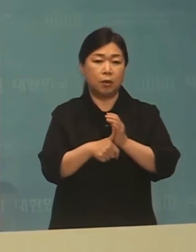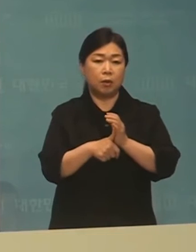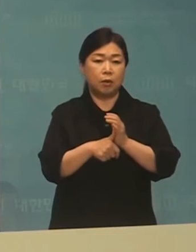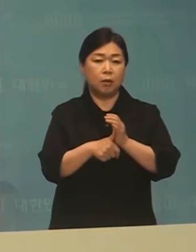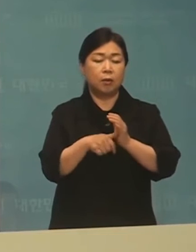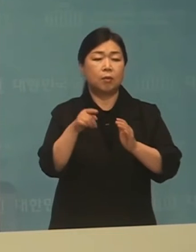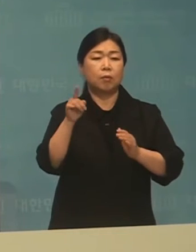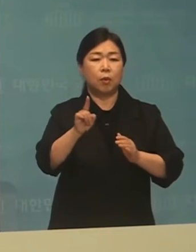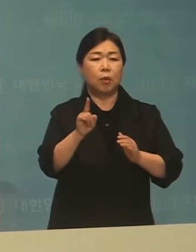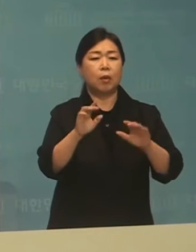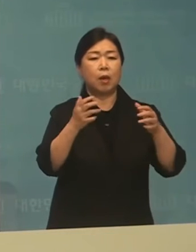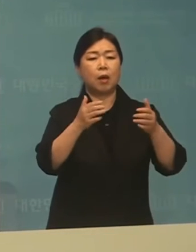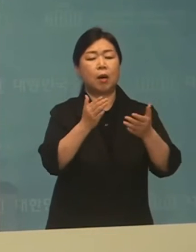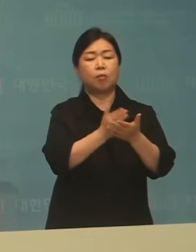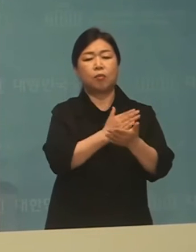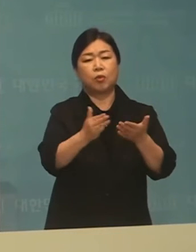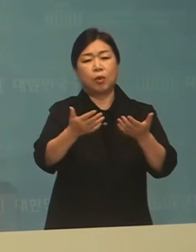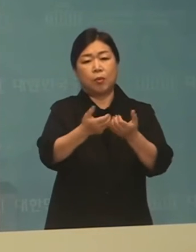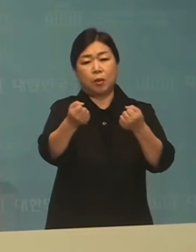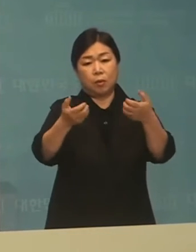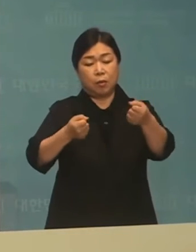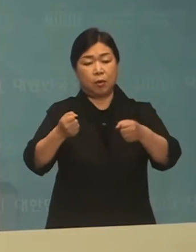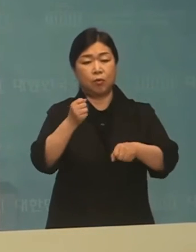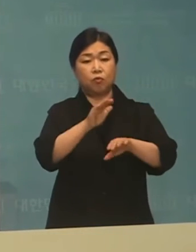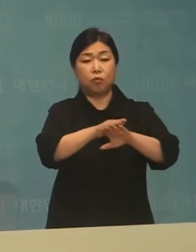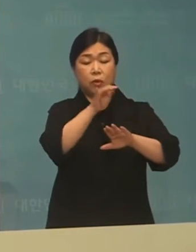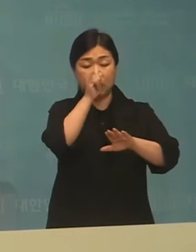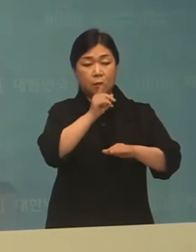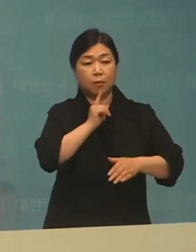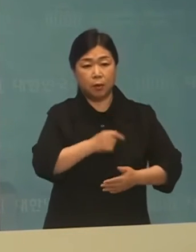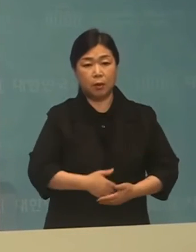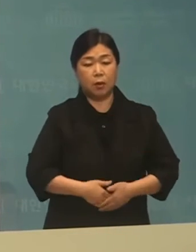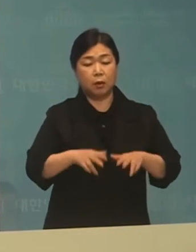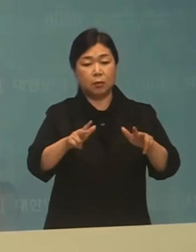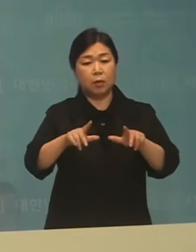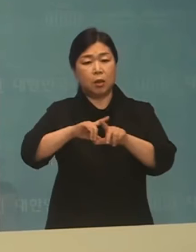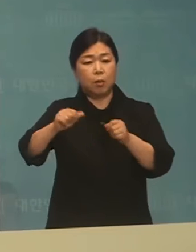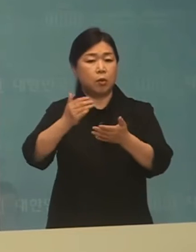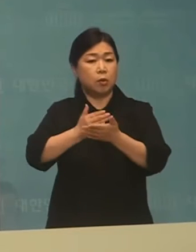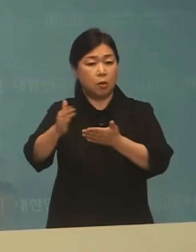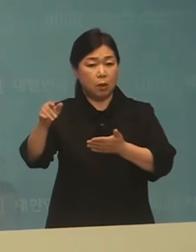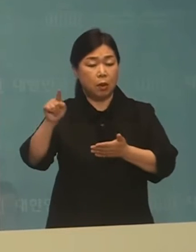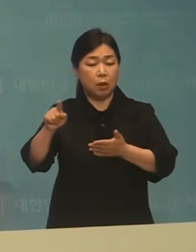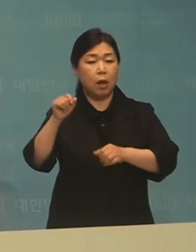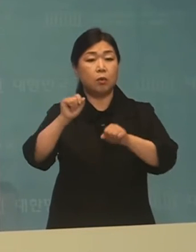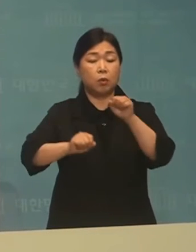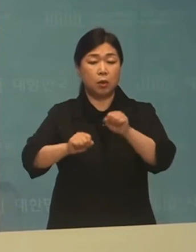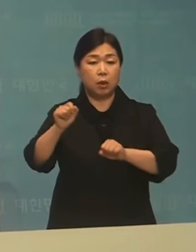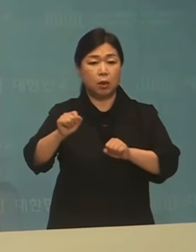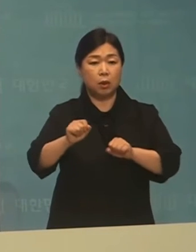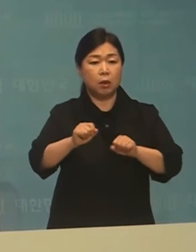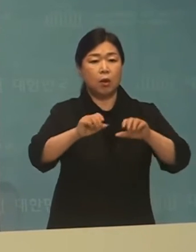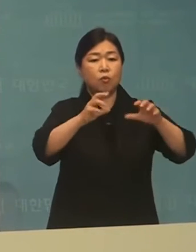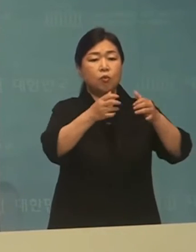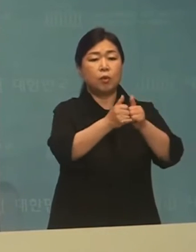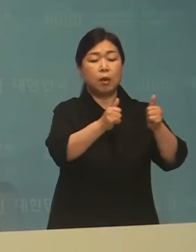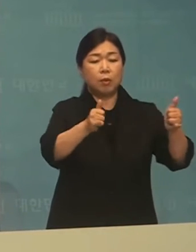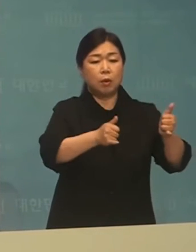지금 친일 청산이 국민 분열시킨다는 친일 반민족 세력의